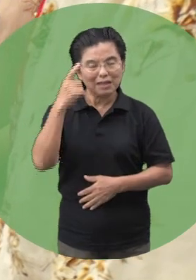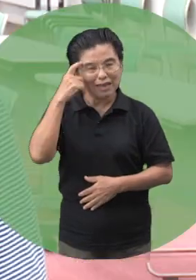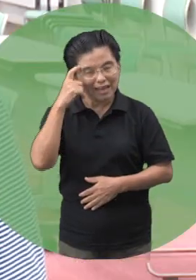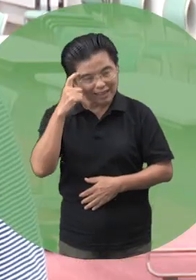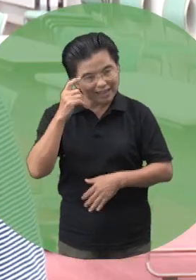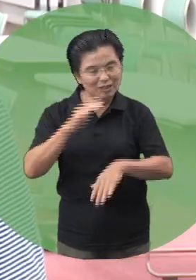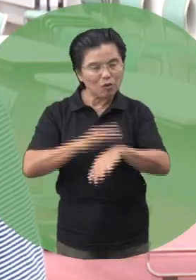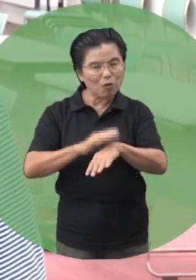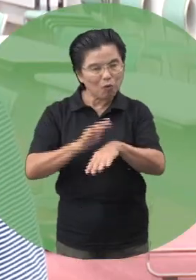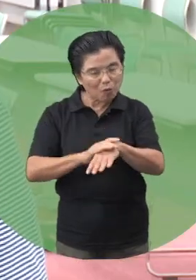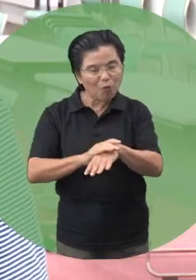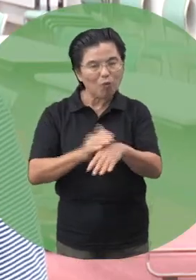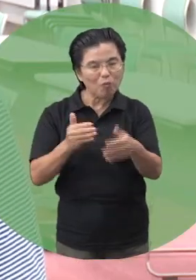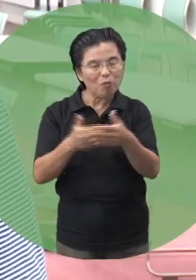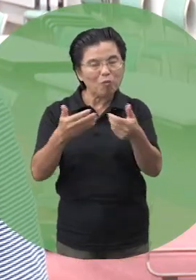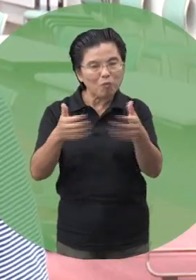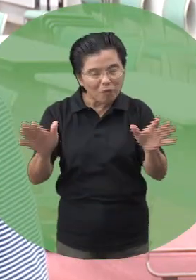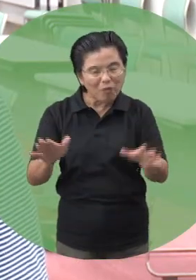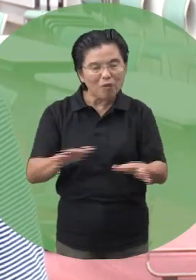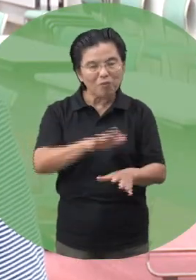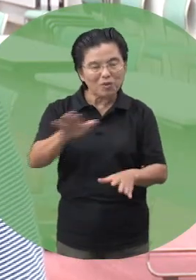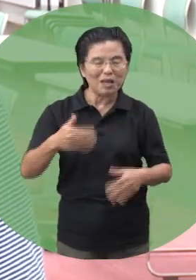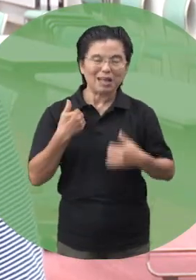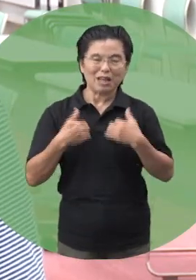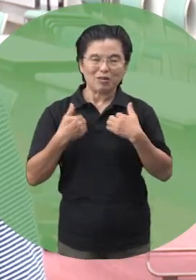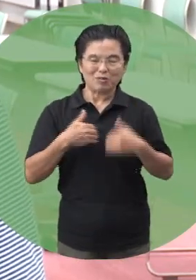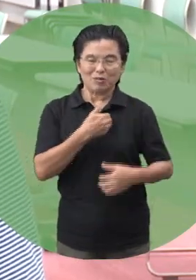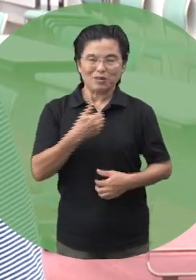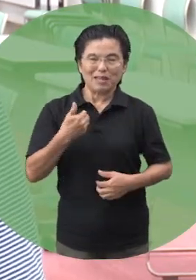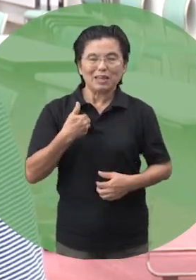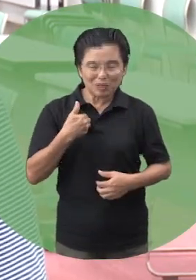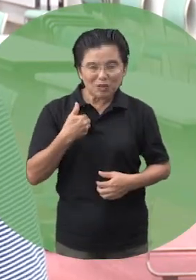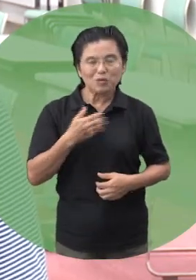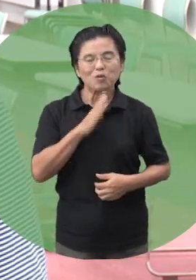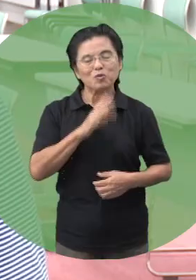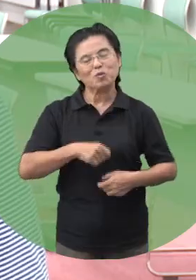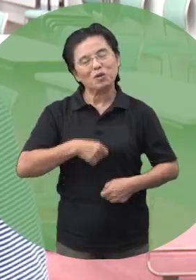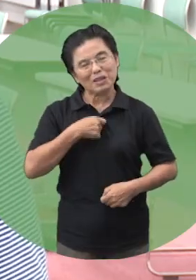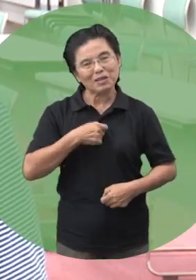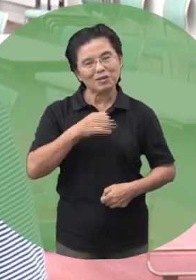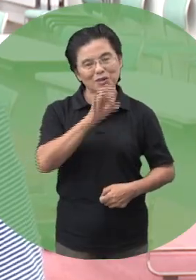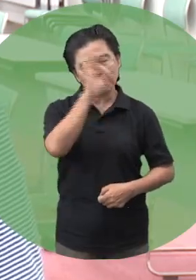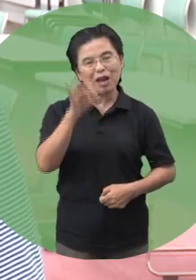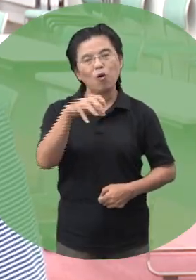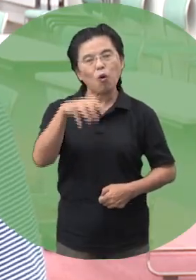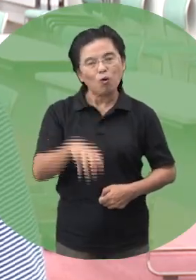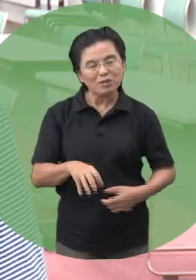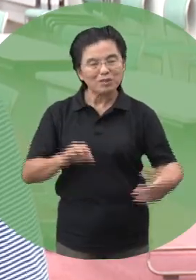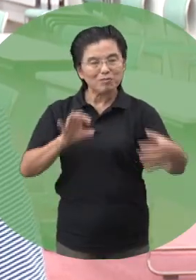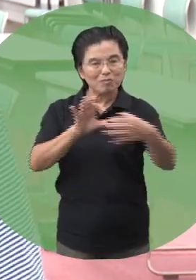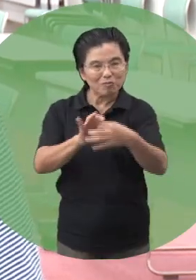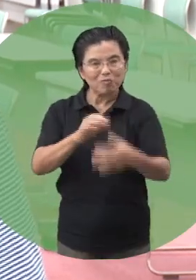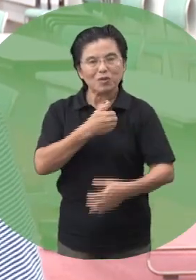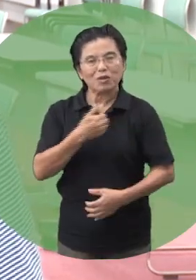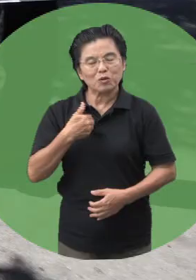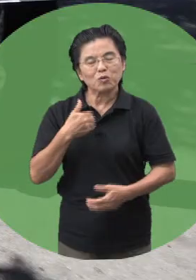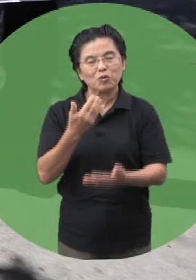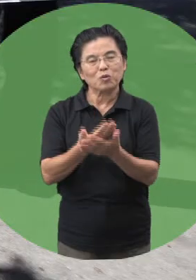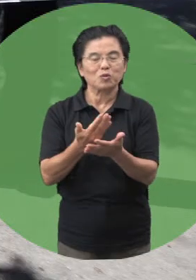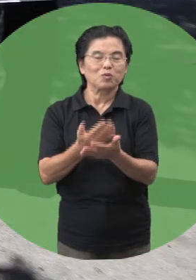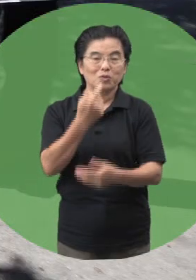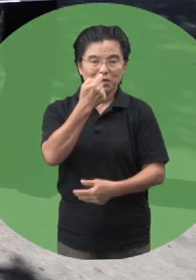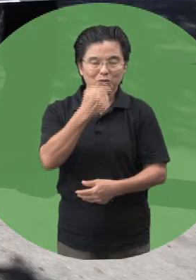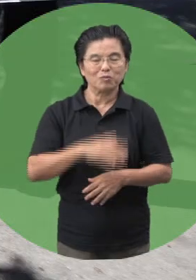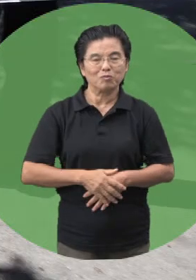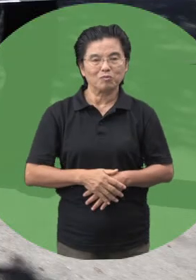して、誰もが楽しめる真の優しい観光地の実現につながることを望んでいます。